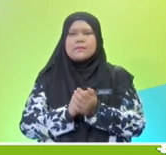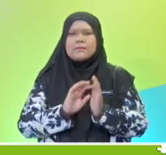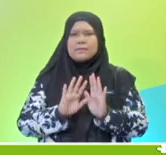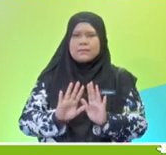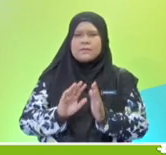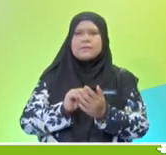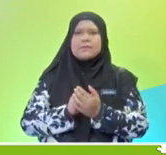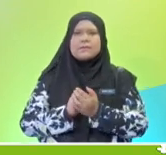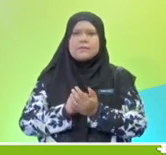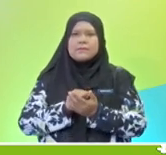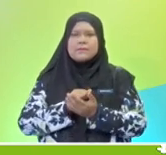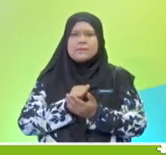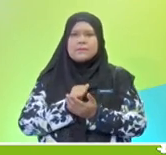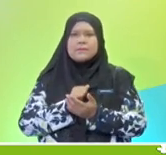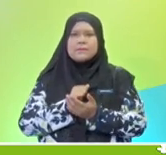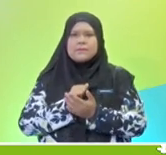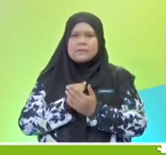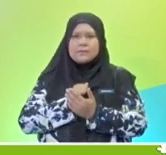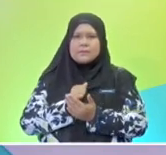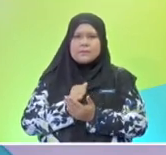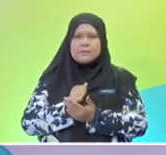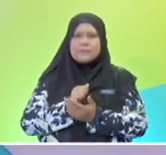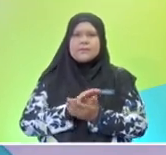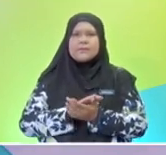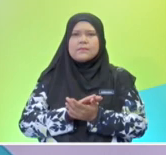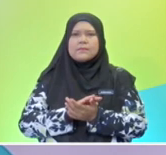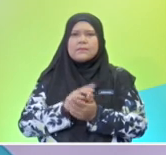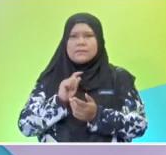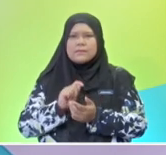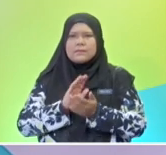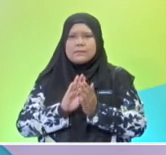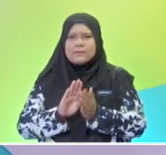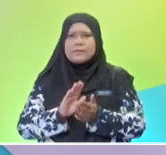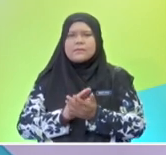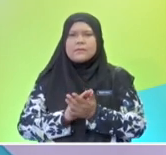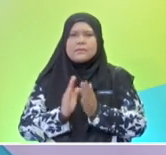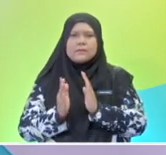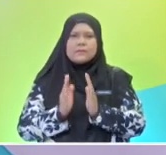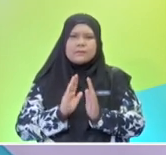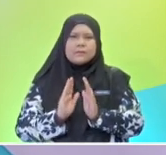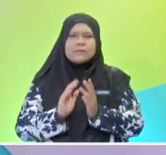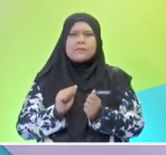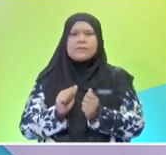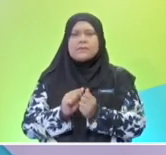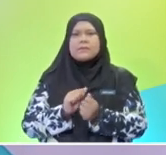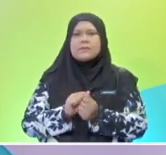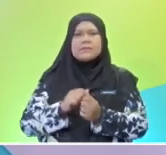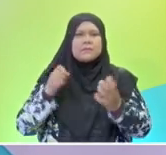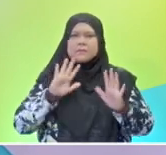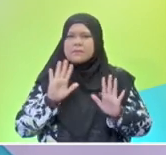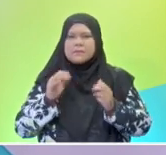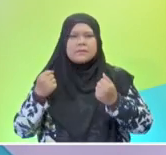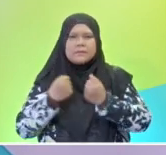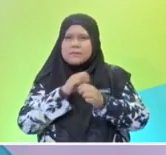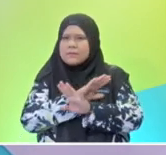Adik-adik, bertolak ansur. Yang ni, kamu perlulah bertolak ansur, bertoleransi dengan adik-beradik. Janganlah gaduh. Kalau mereka